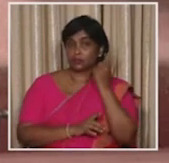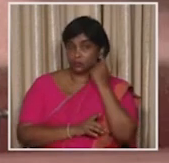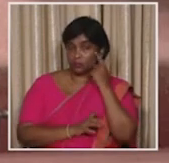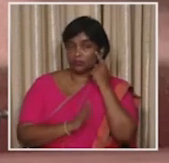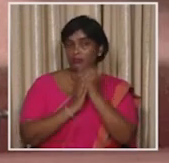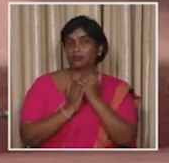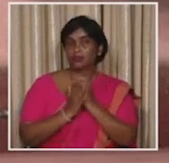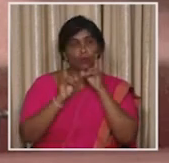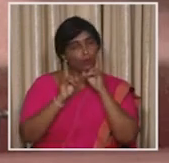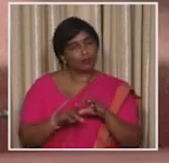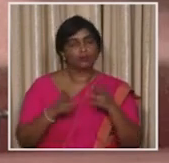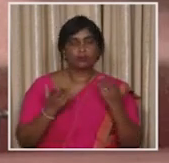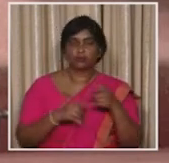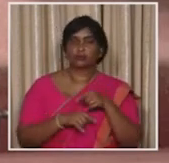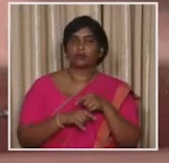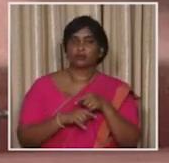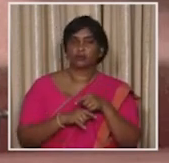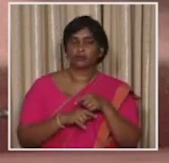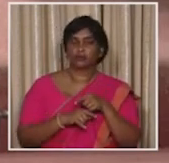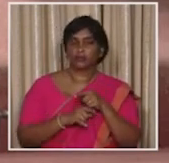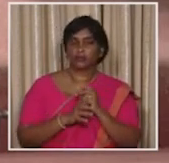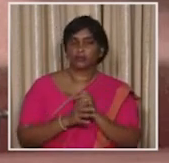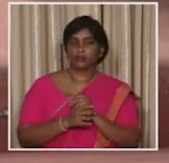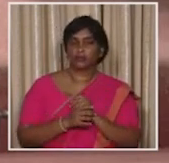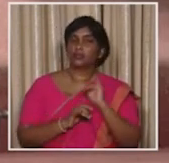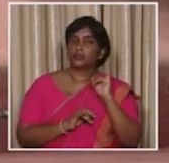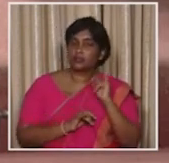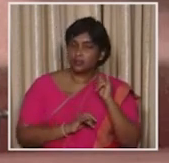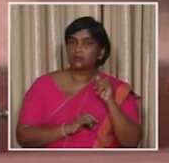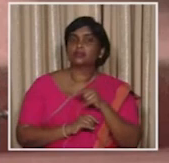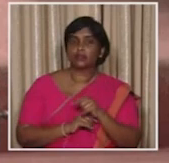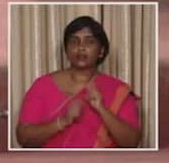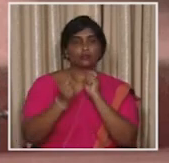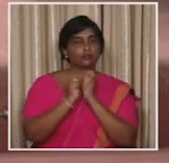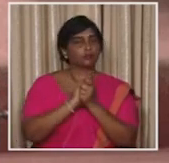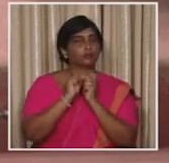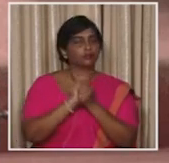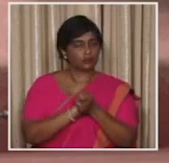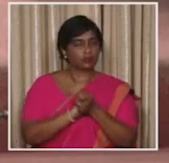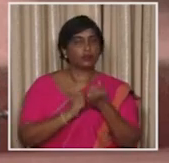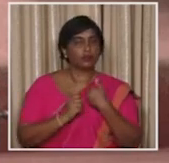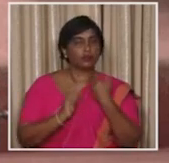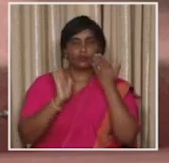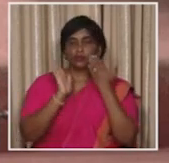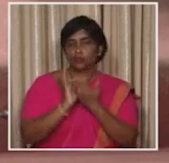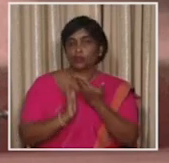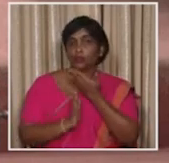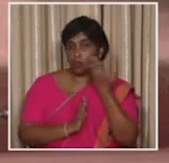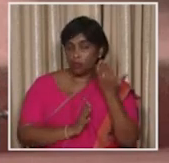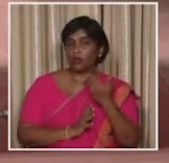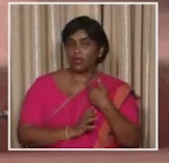இருந்தாலும் சில மாற்றங்களை நாங்கள் காணலாம் என்று நினைத்திருக்கின்ற வேளையிலேதான் மீண்டும்